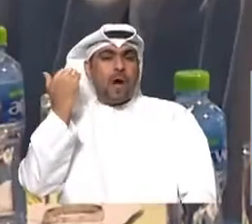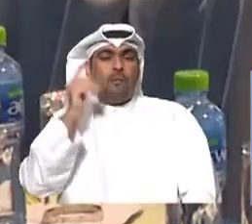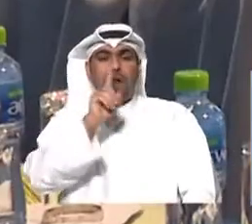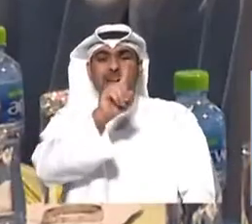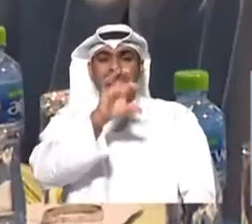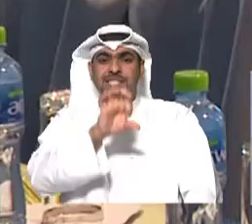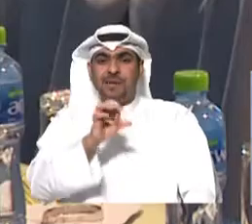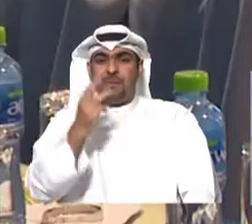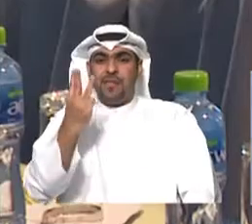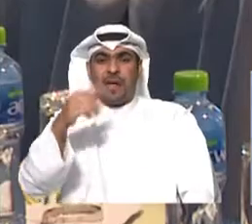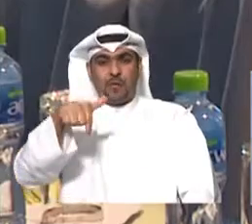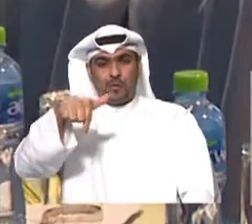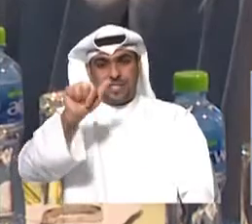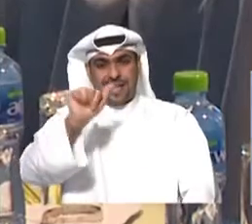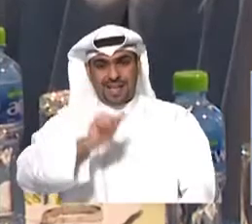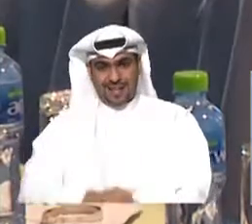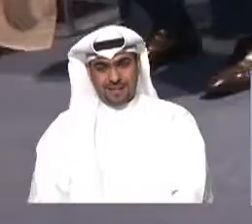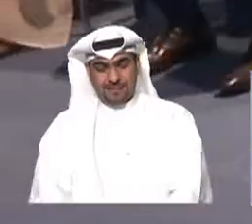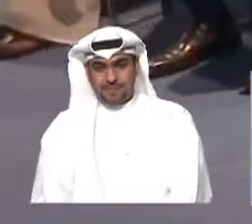1963.